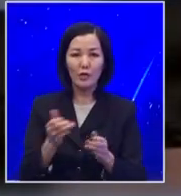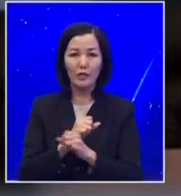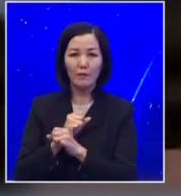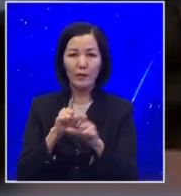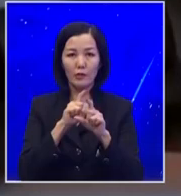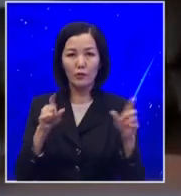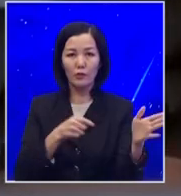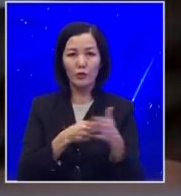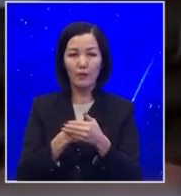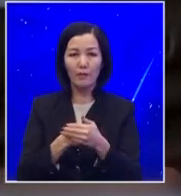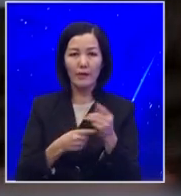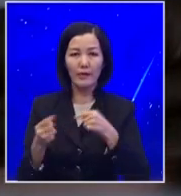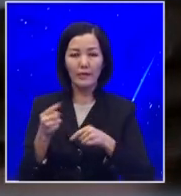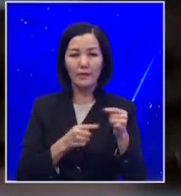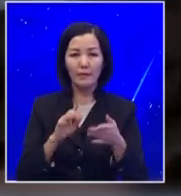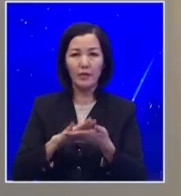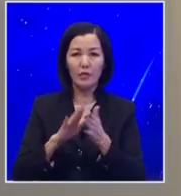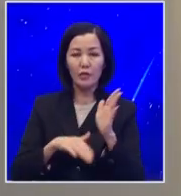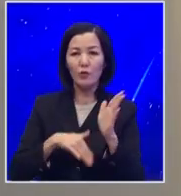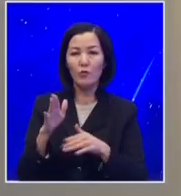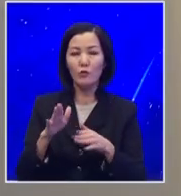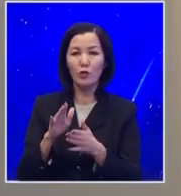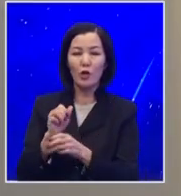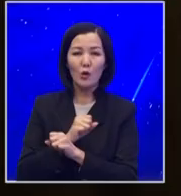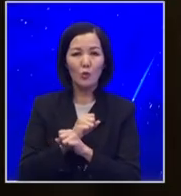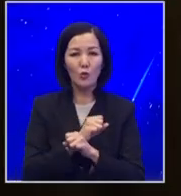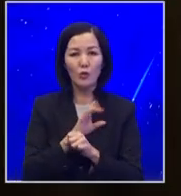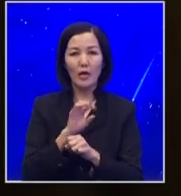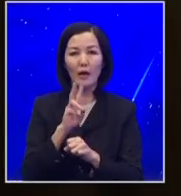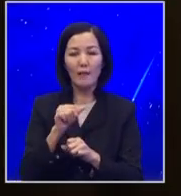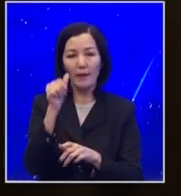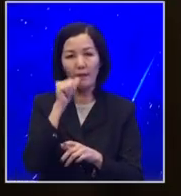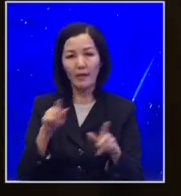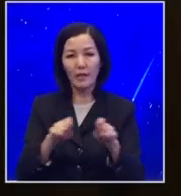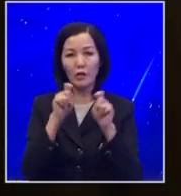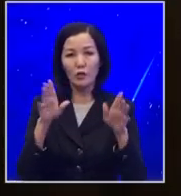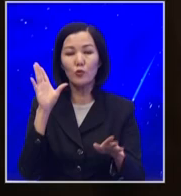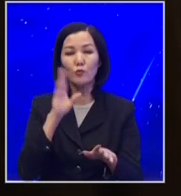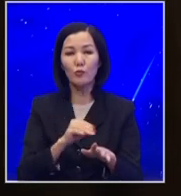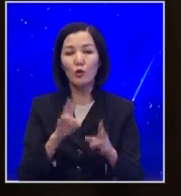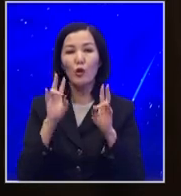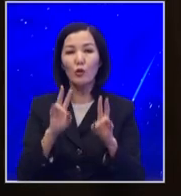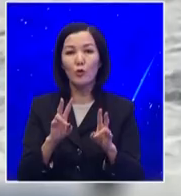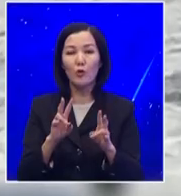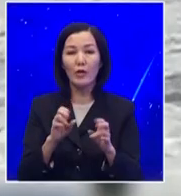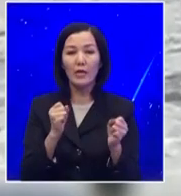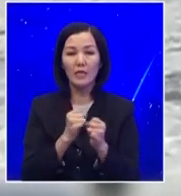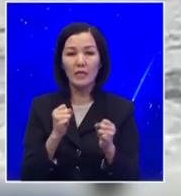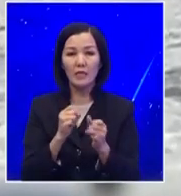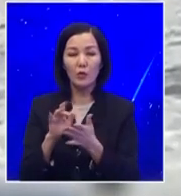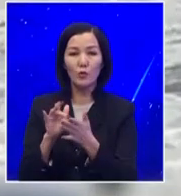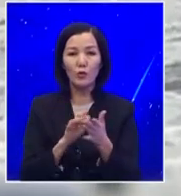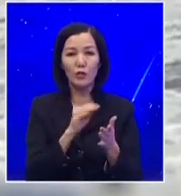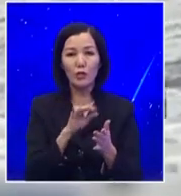Ал кәсіпкерлер эпидахуал жақсарса, таудағы курорттар ақпан айында ашылуы мүмкін екенін айтады. Әдетте бұл елде қысқы туристік маусым желтоқсан